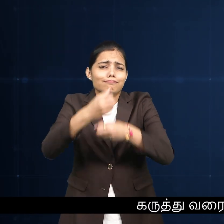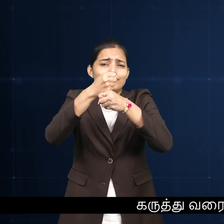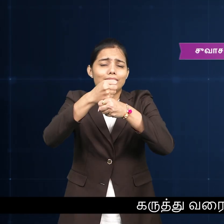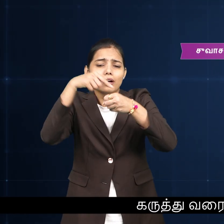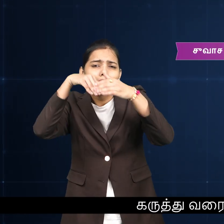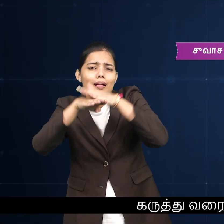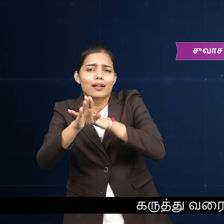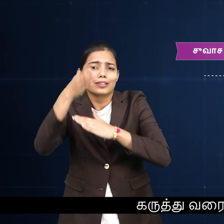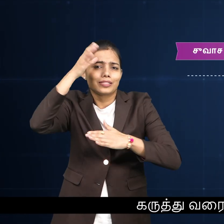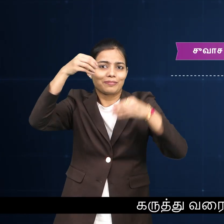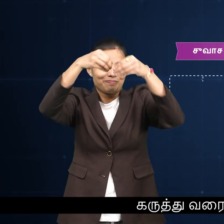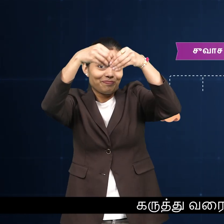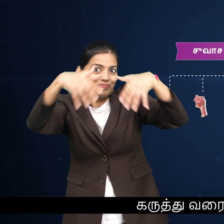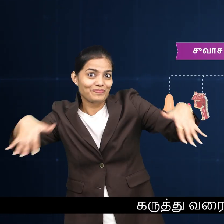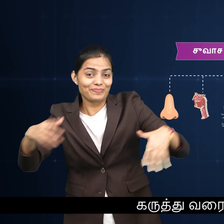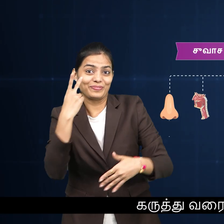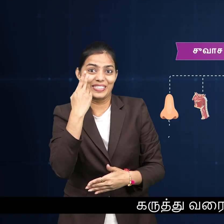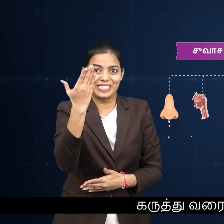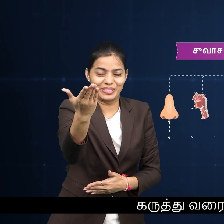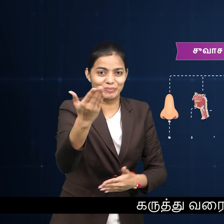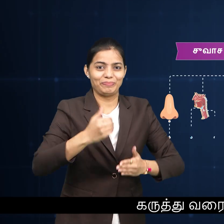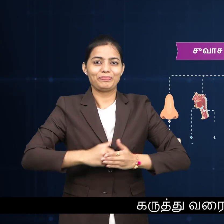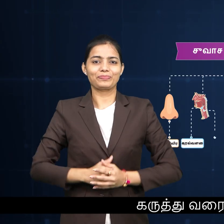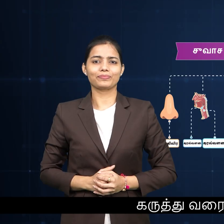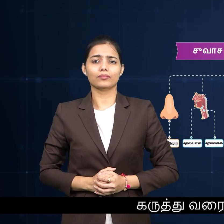கருத்து வரைபடத்தை பார்ப்போம்.